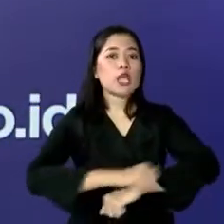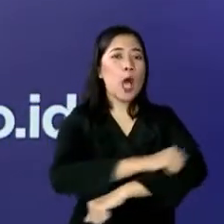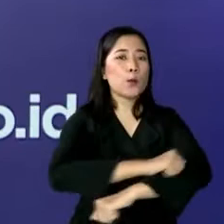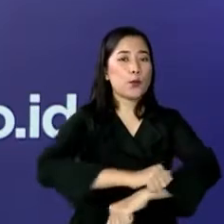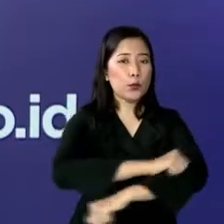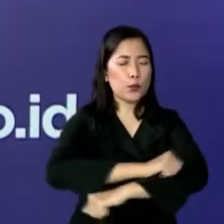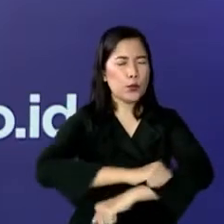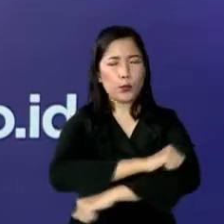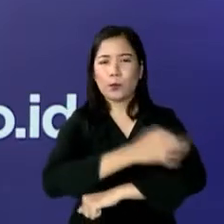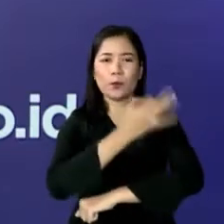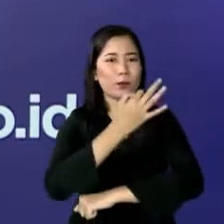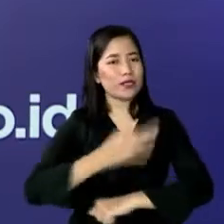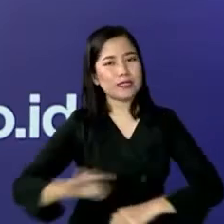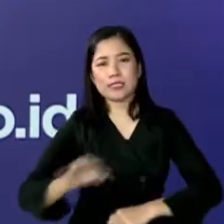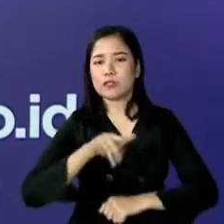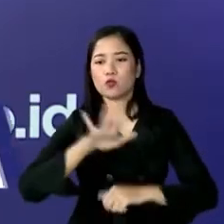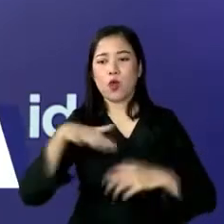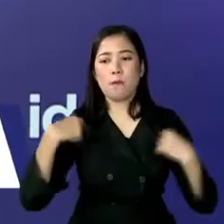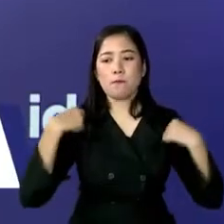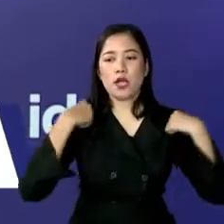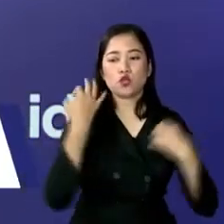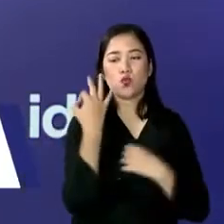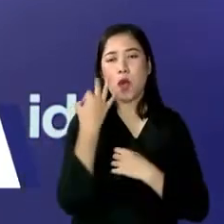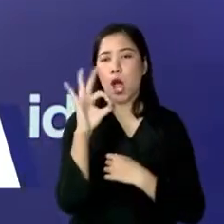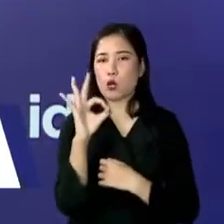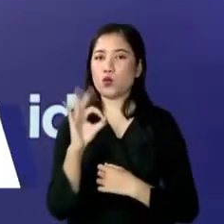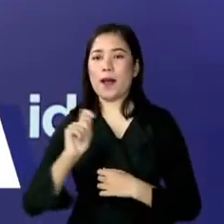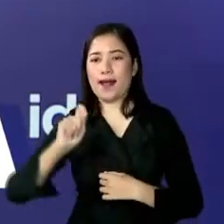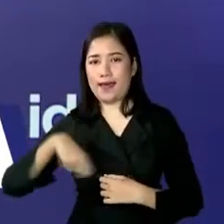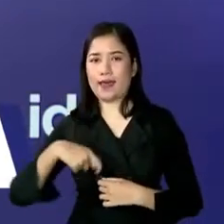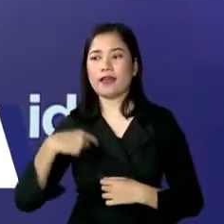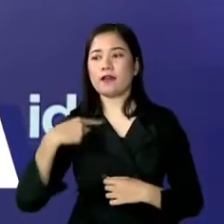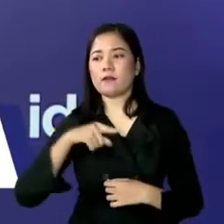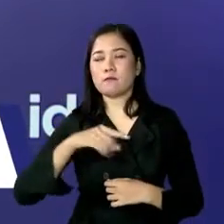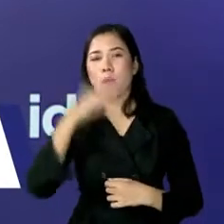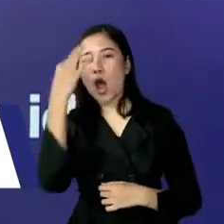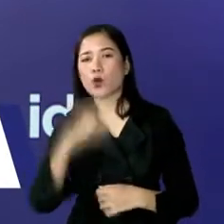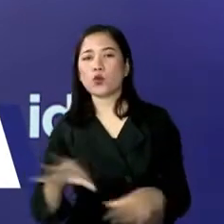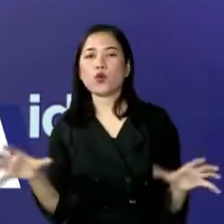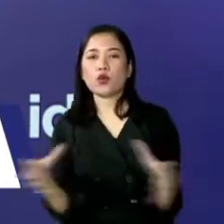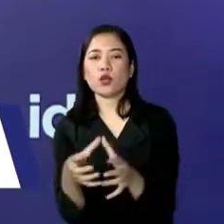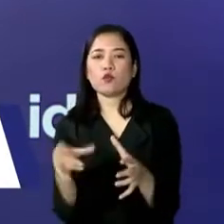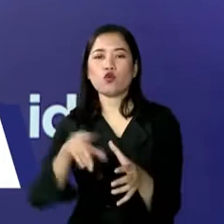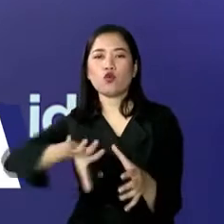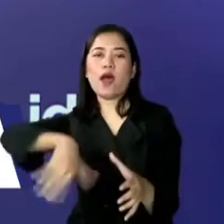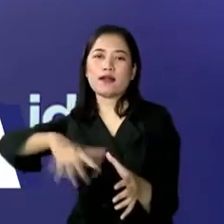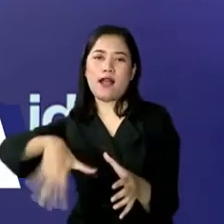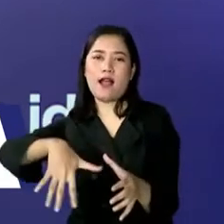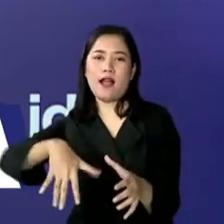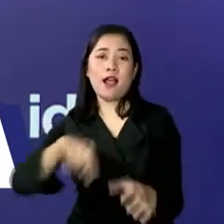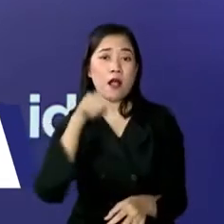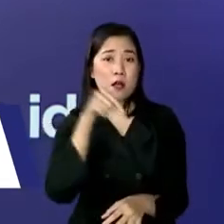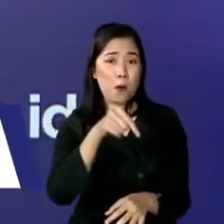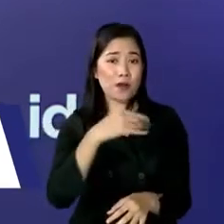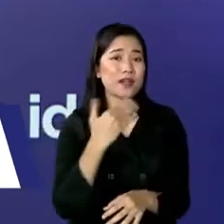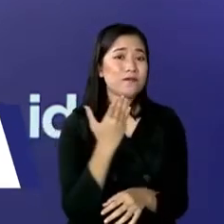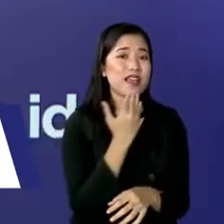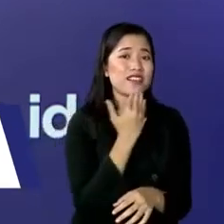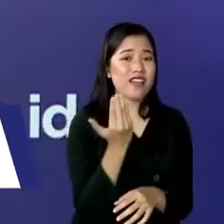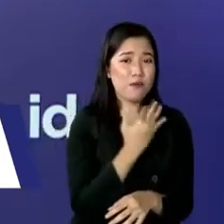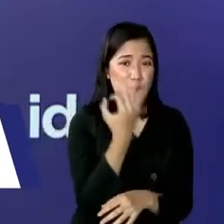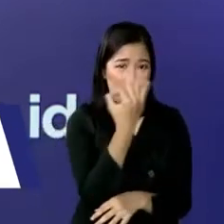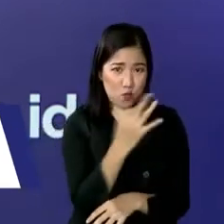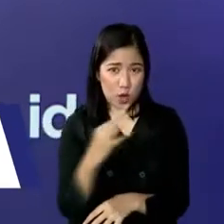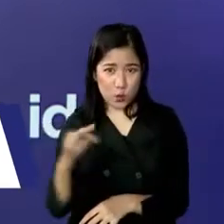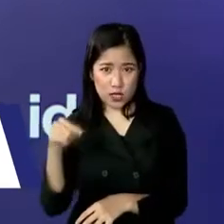bersih semua ganti baju baru-baru saya berkumpul dengan keluarga Nah kalau kebiasaan-kebiasaan baru ini tersosialisasi